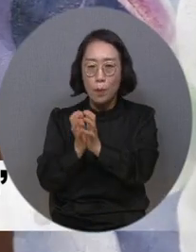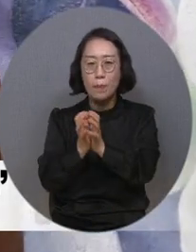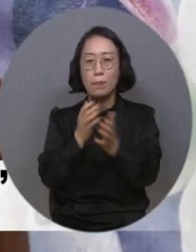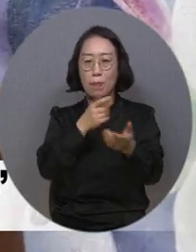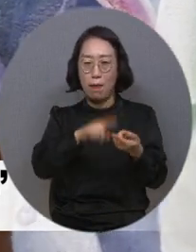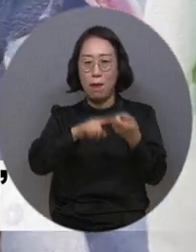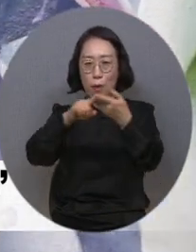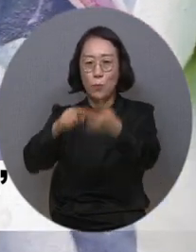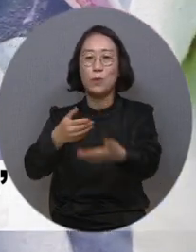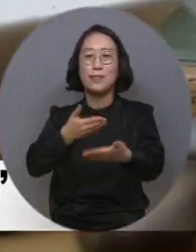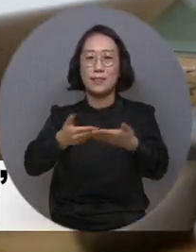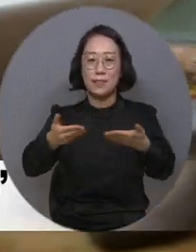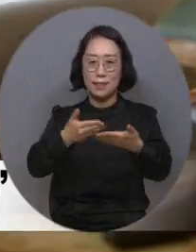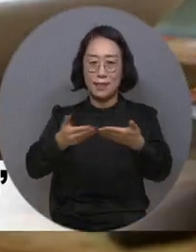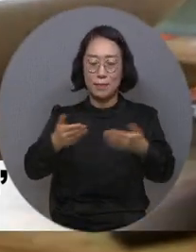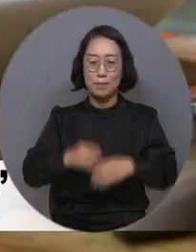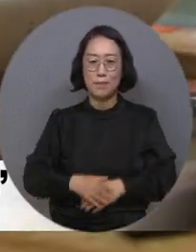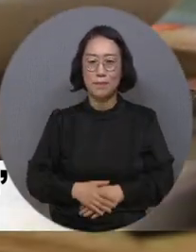표현합니다.